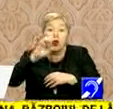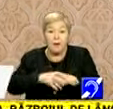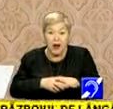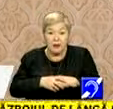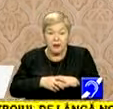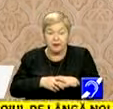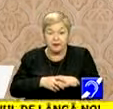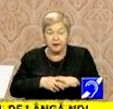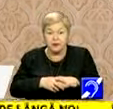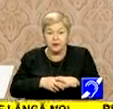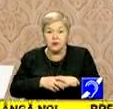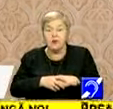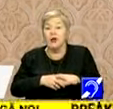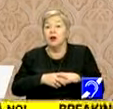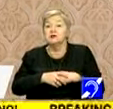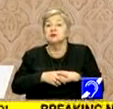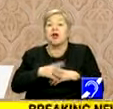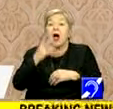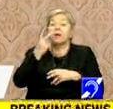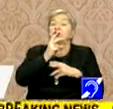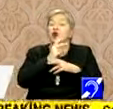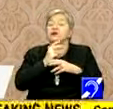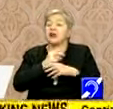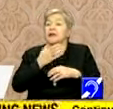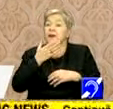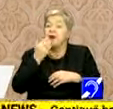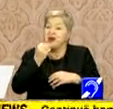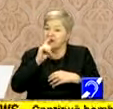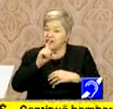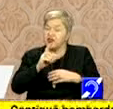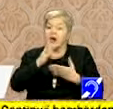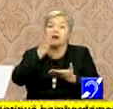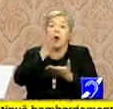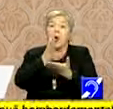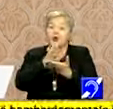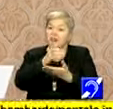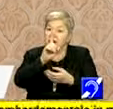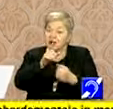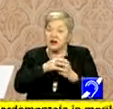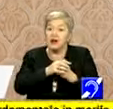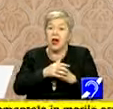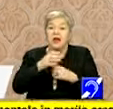Societățile noastre beneficiază de aceste decizii. Este o